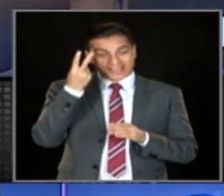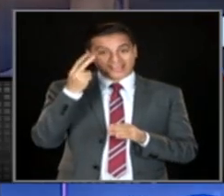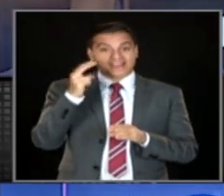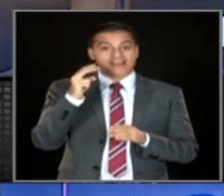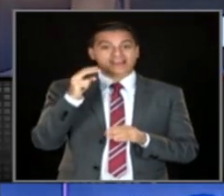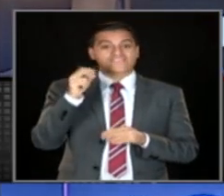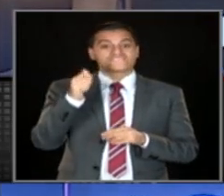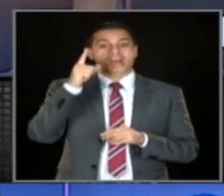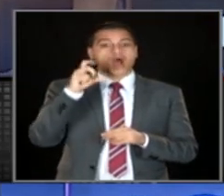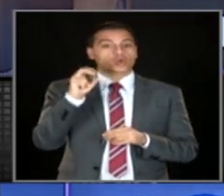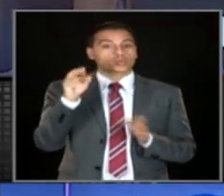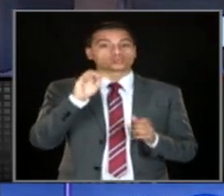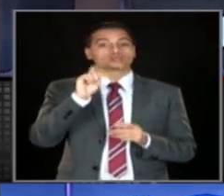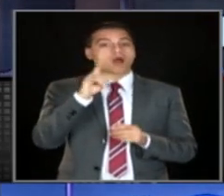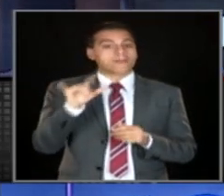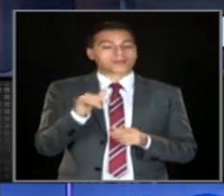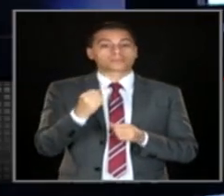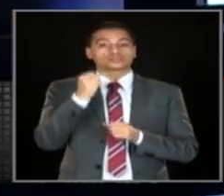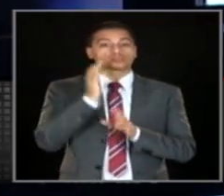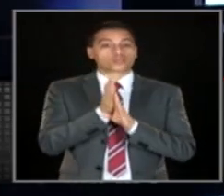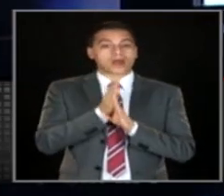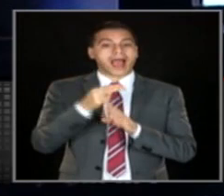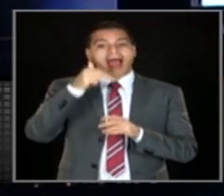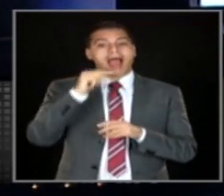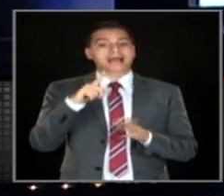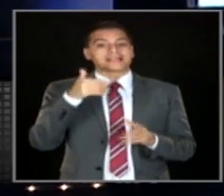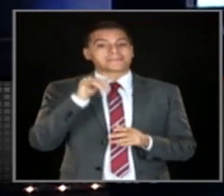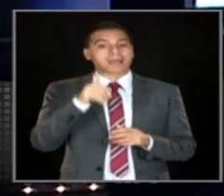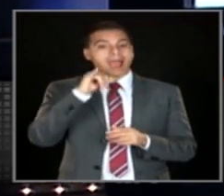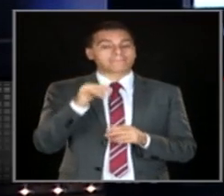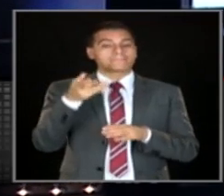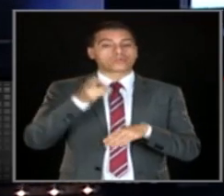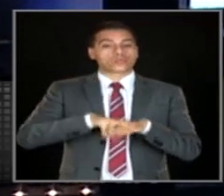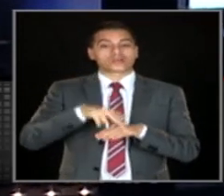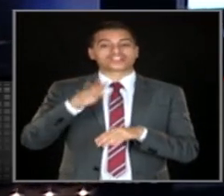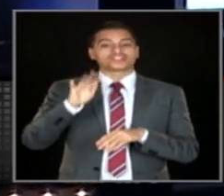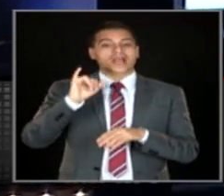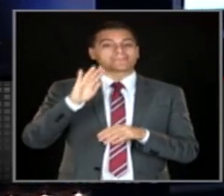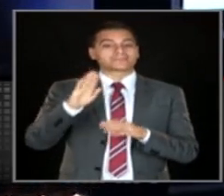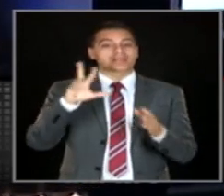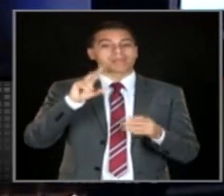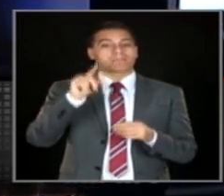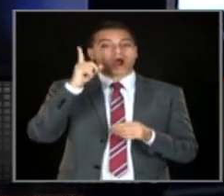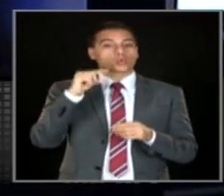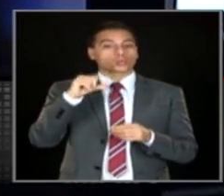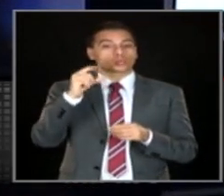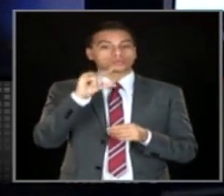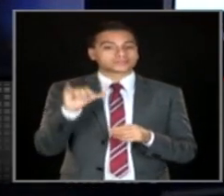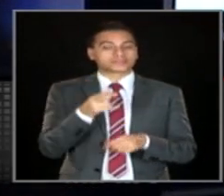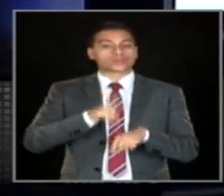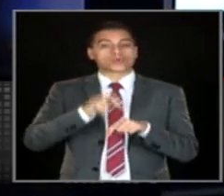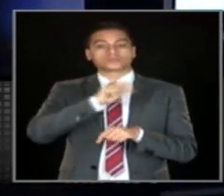بطولة شمس البارودي، عادل إمام، عادل أدهم، وحيد سيف، وصلاح